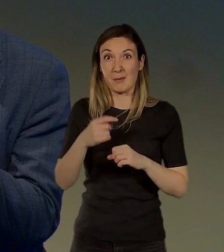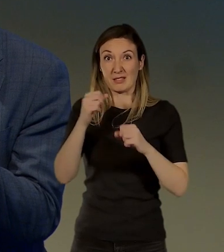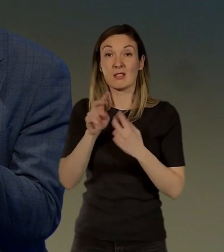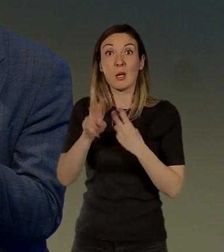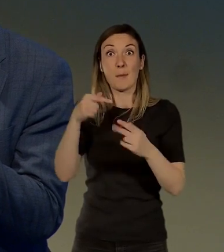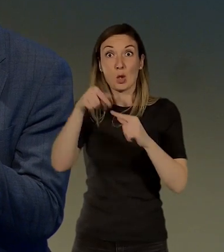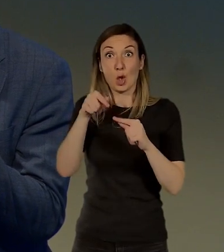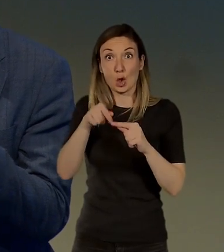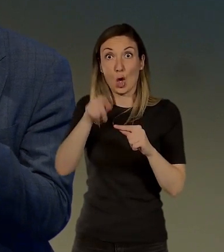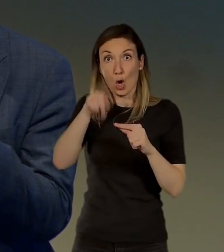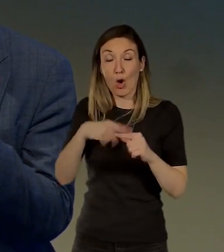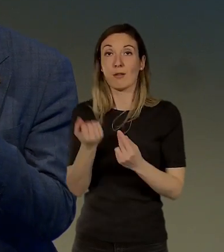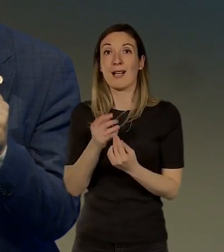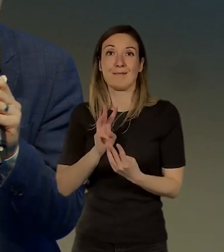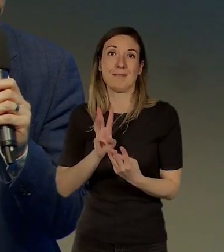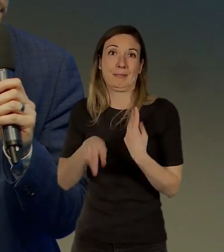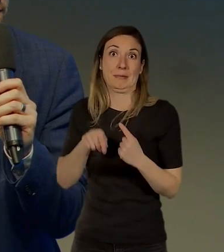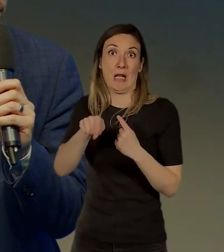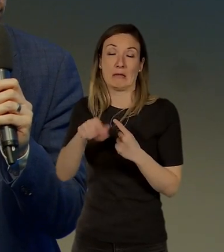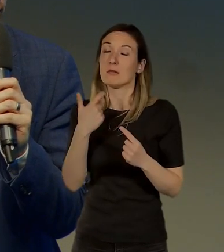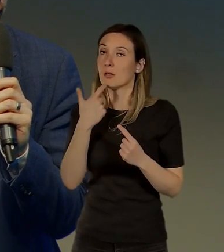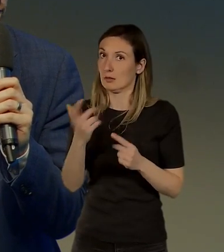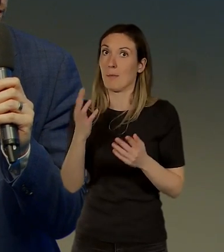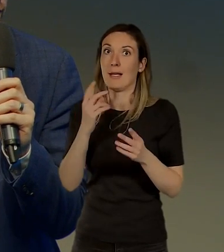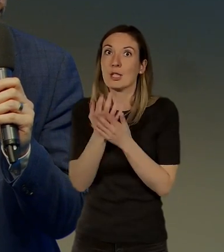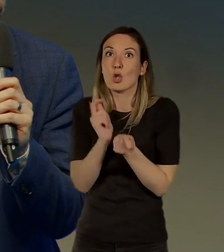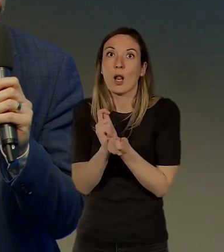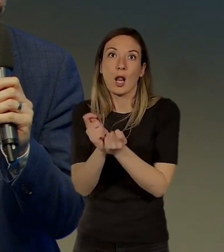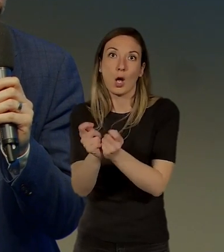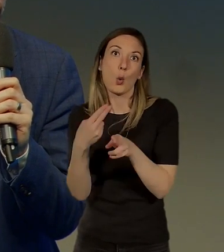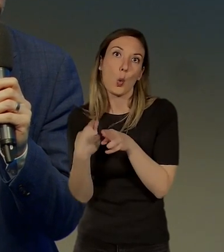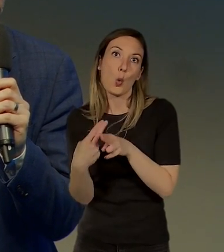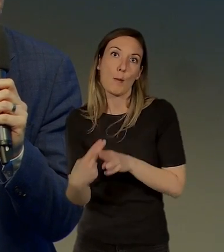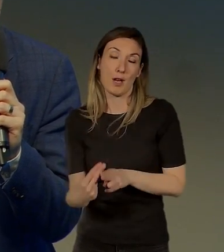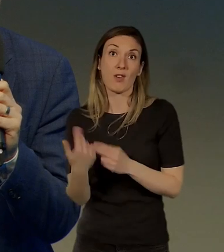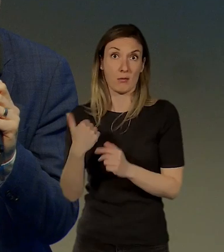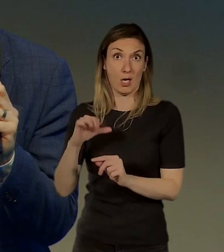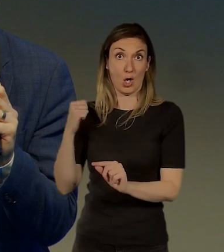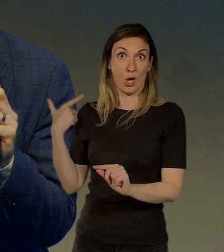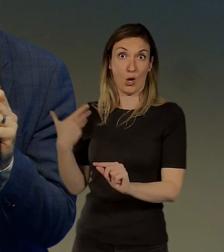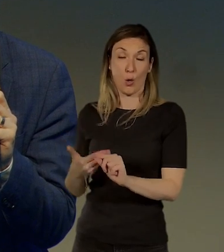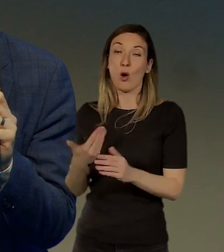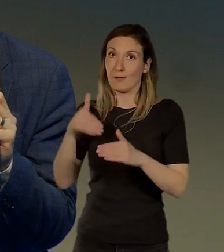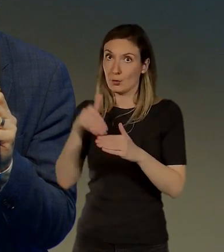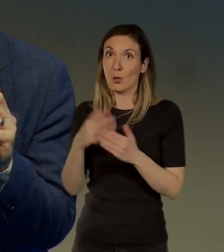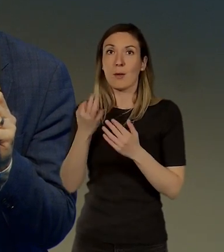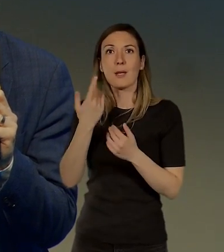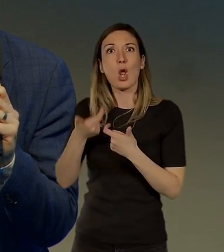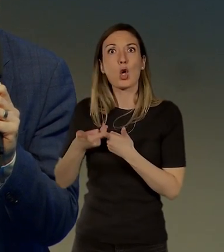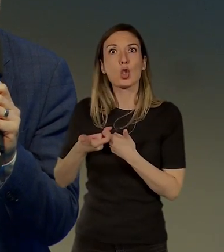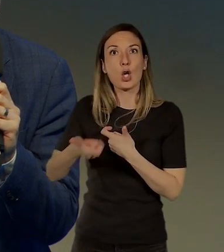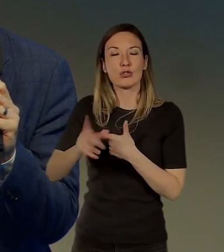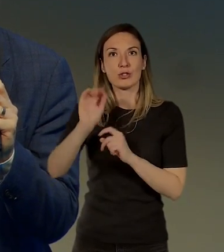humanizace magistrály. To je záležitost, které jsme se věnovali už v minulých letech. Rozšiřoval se ten chodníček smrti,